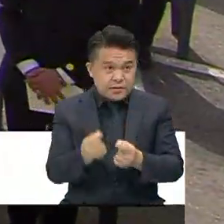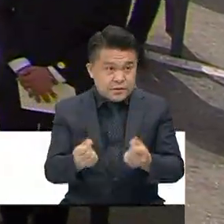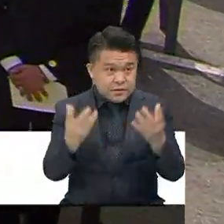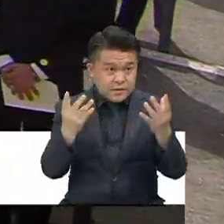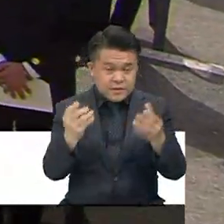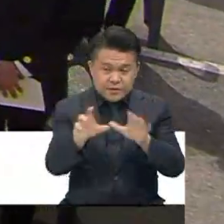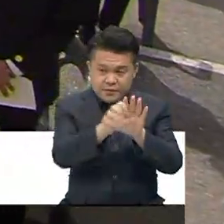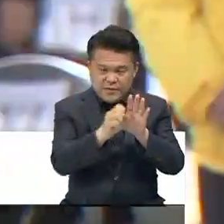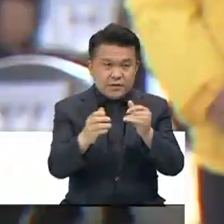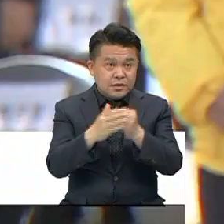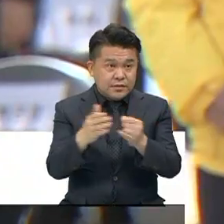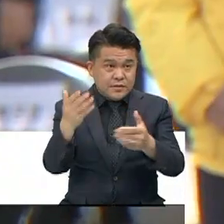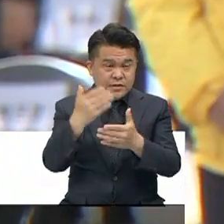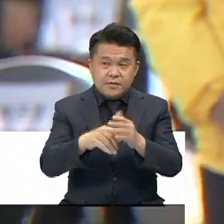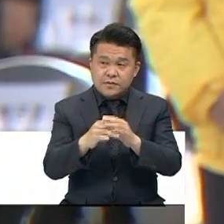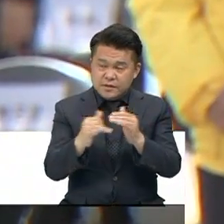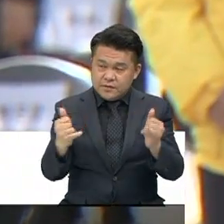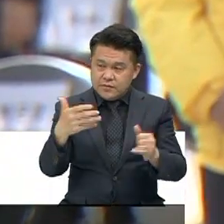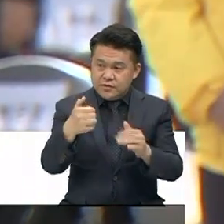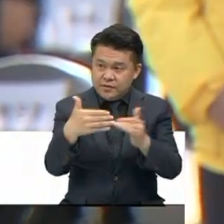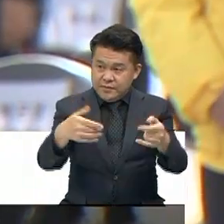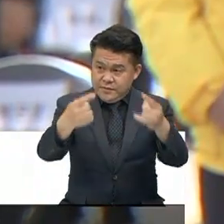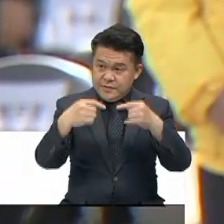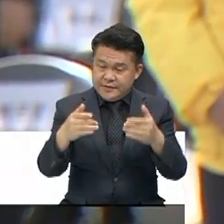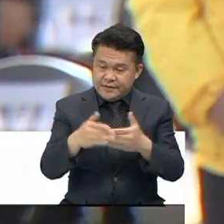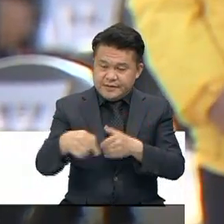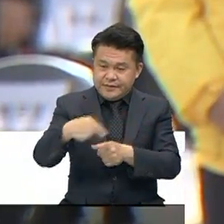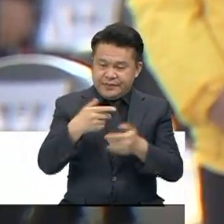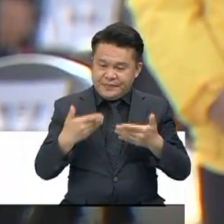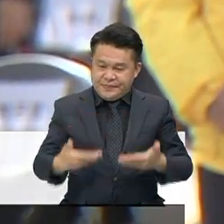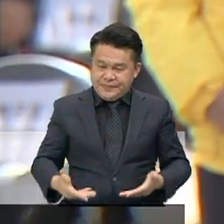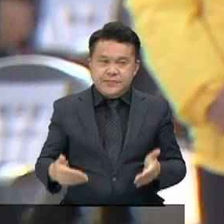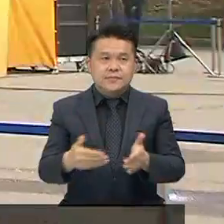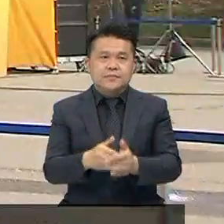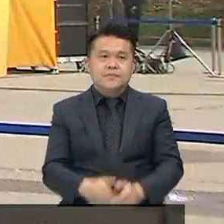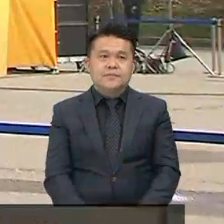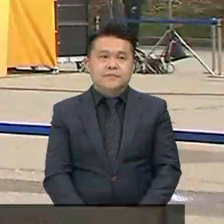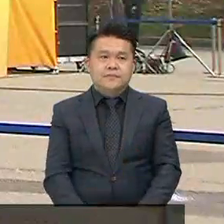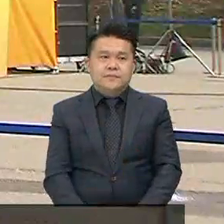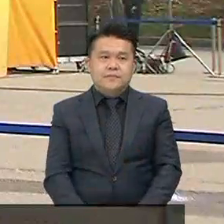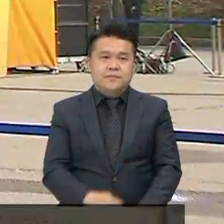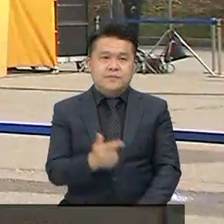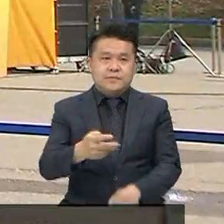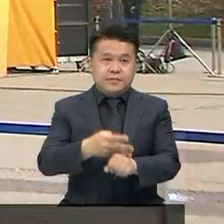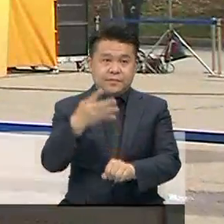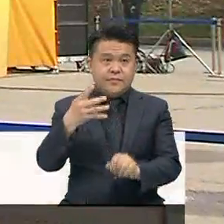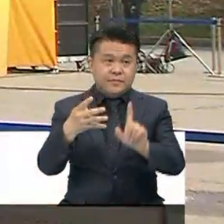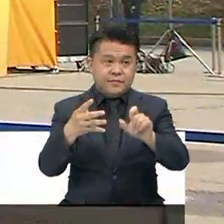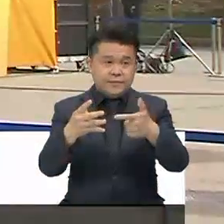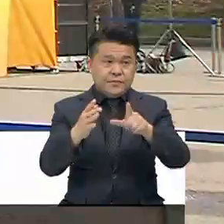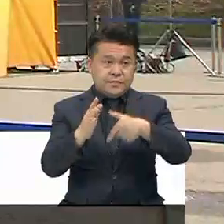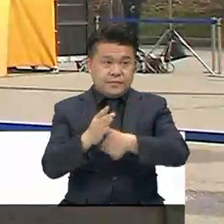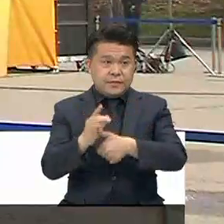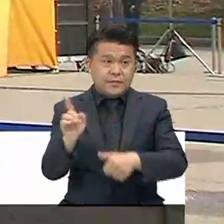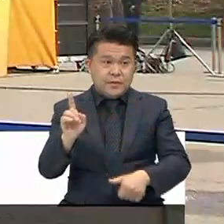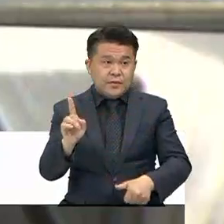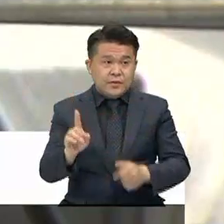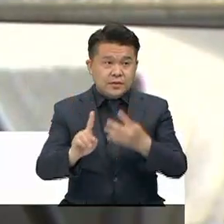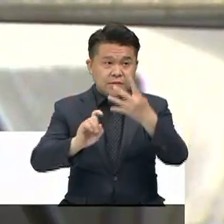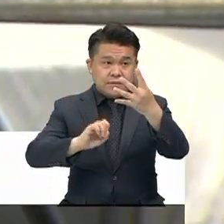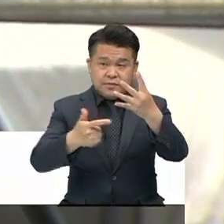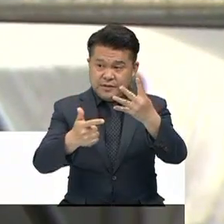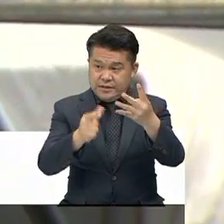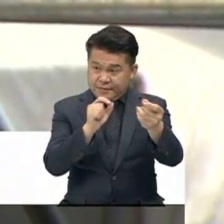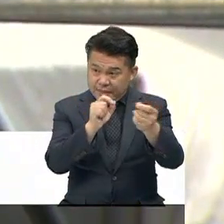유족 등 99명만 참석한 가운데 차분한 분위기 속에 이루어졌습니다. 오후 4시 16분엔 참사일인 4월